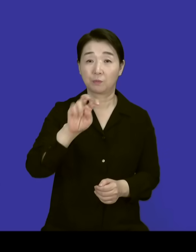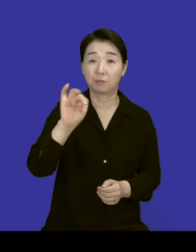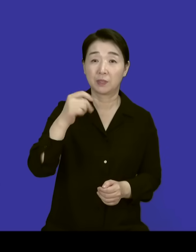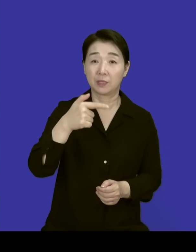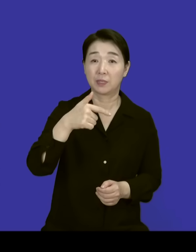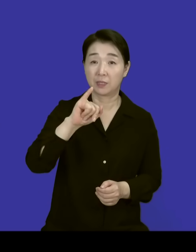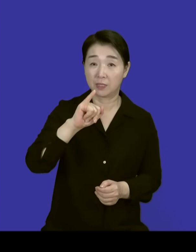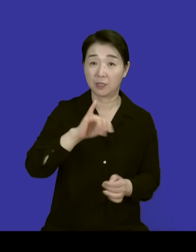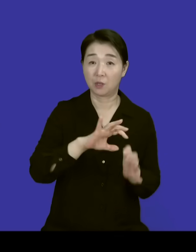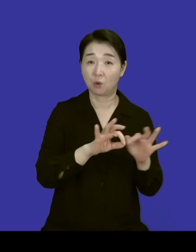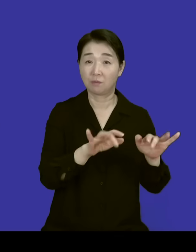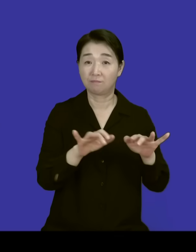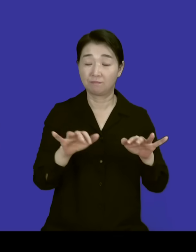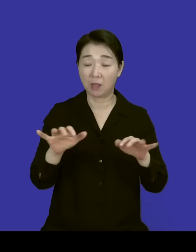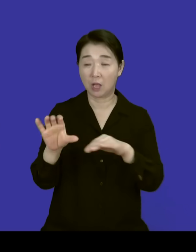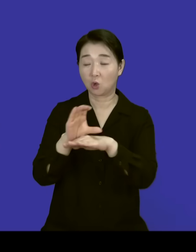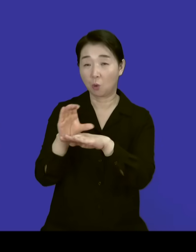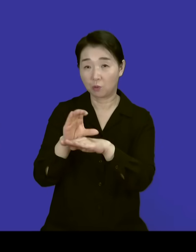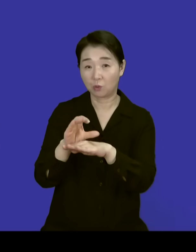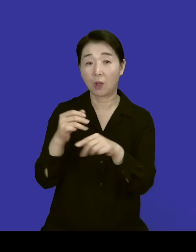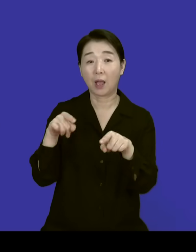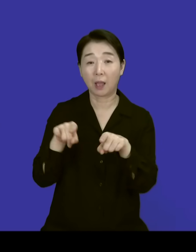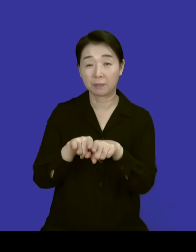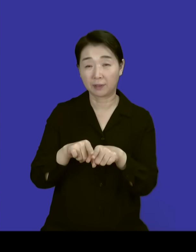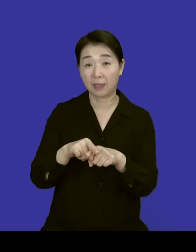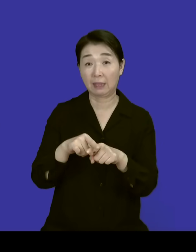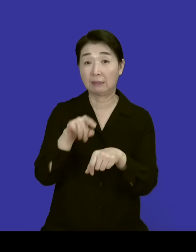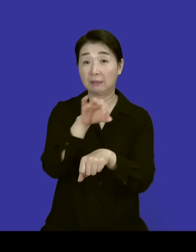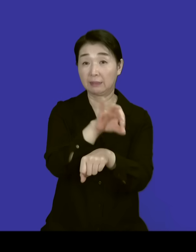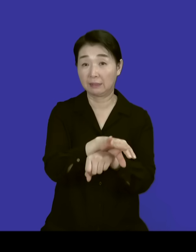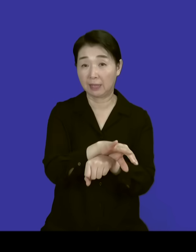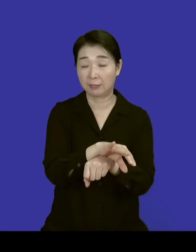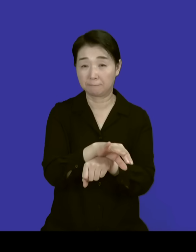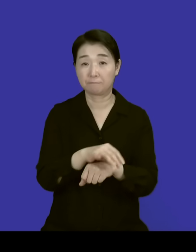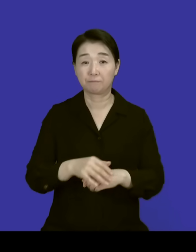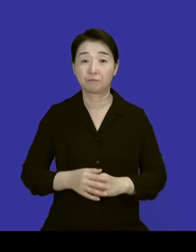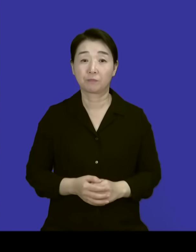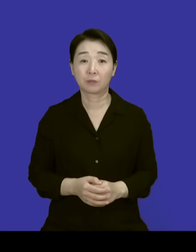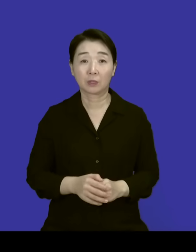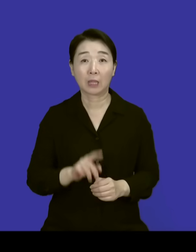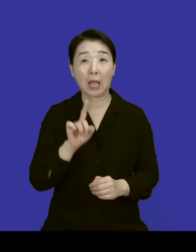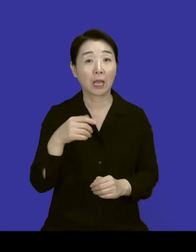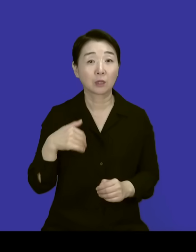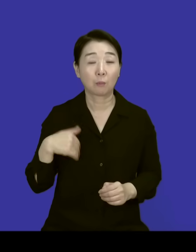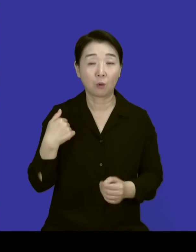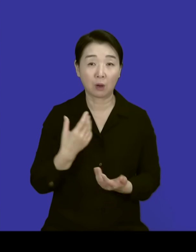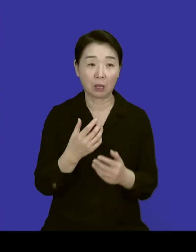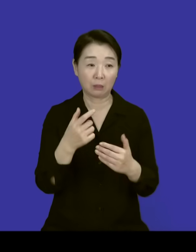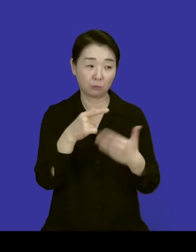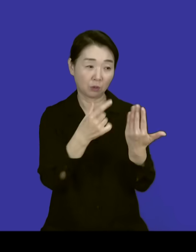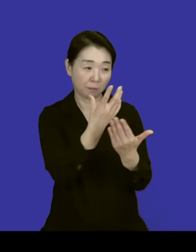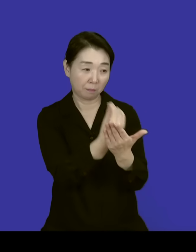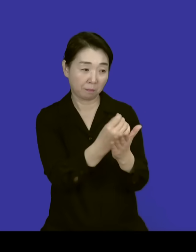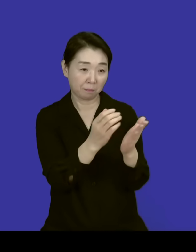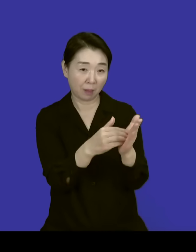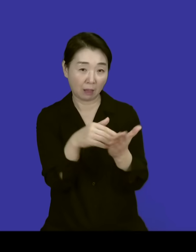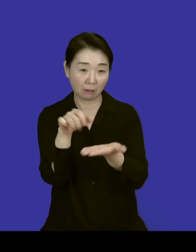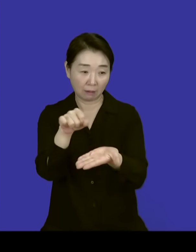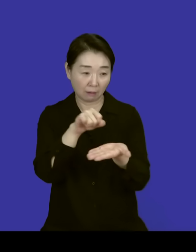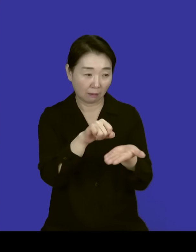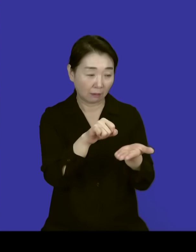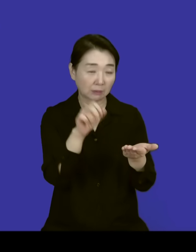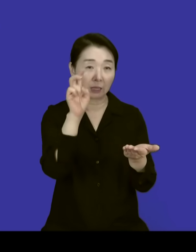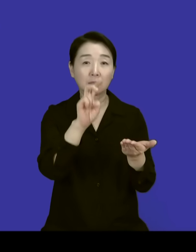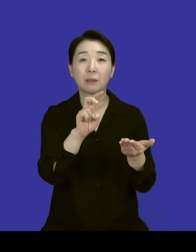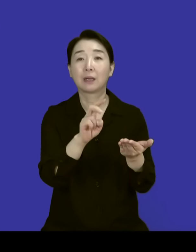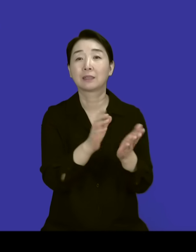그거 해가지고 컴퓨터랑 해가지고 딱 맞췄어요 그걸. 예. 아무것도 모르는데 깔아준 거를 갖고 가가지고 이제 시작한 거예요